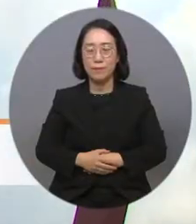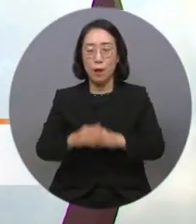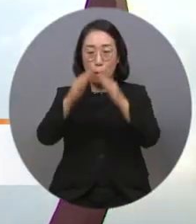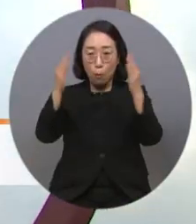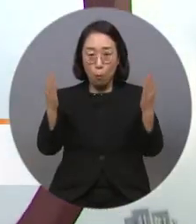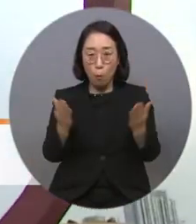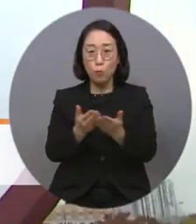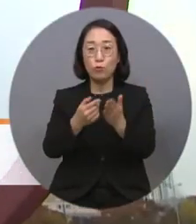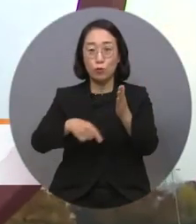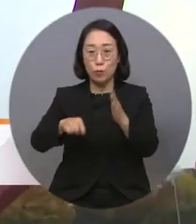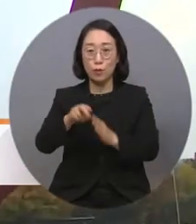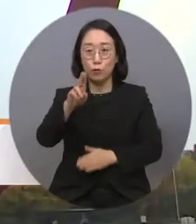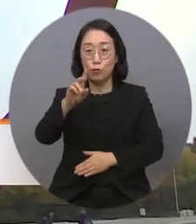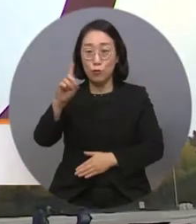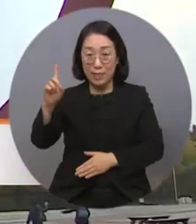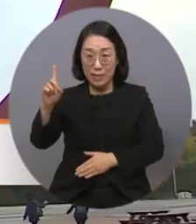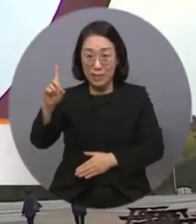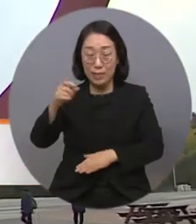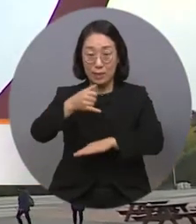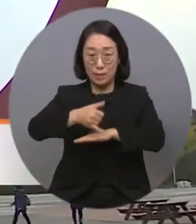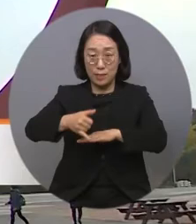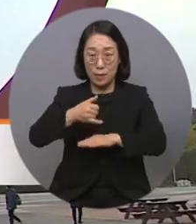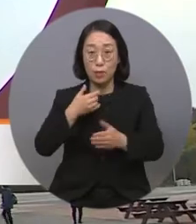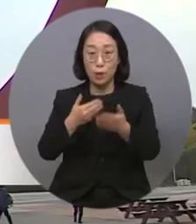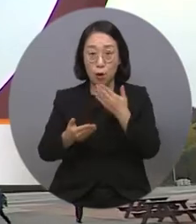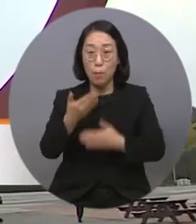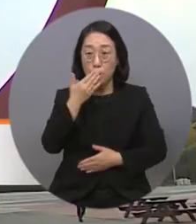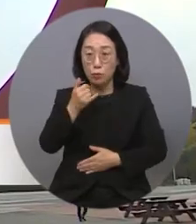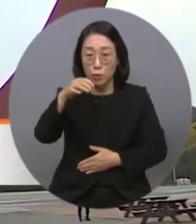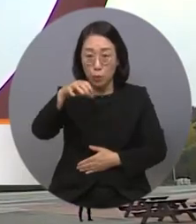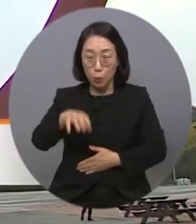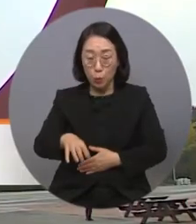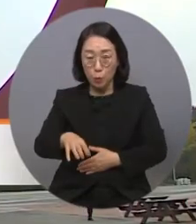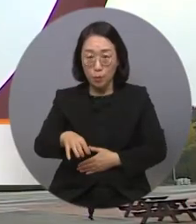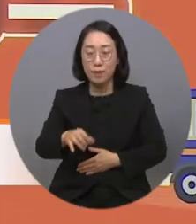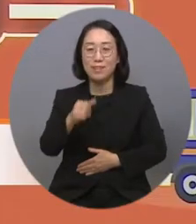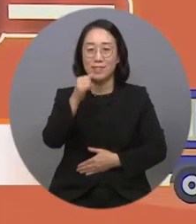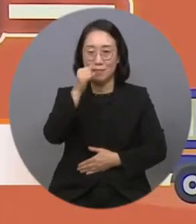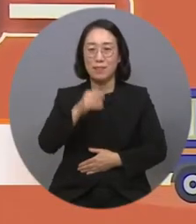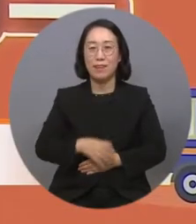모두를 위한 유니버설 디자인을 경험해볼 수 있는 자리가 열렸습니다.